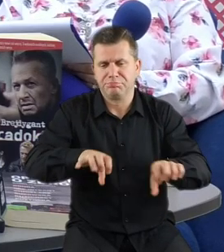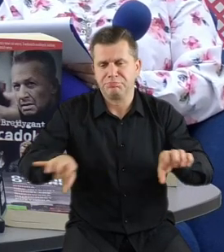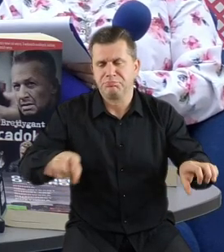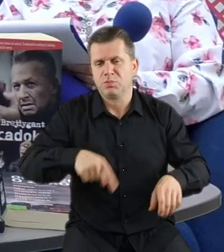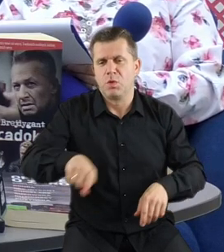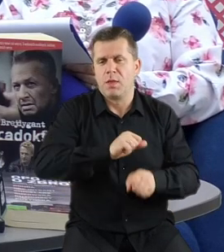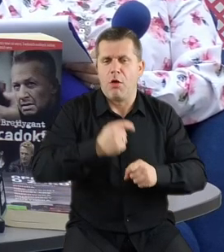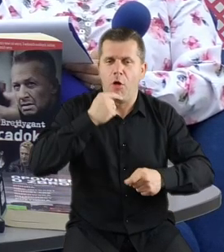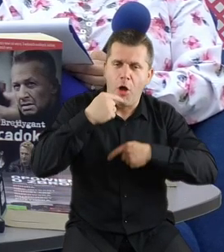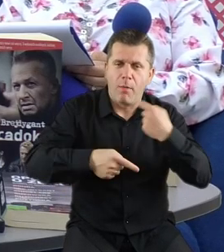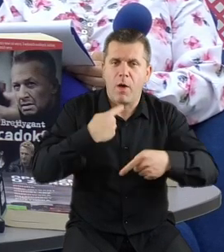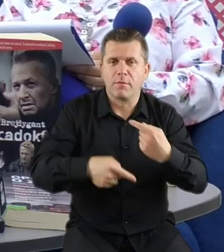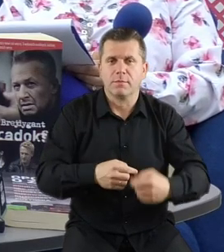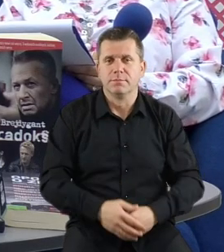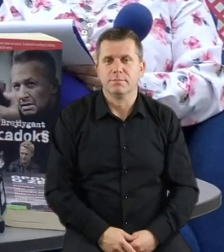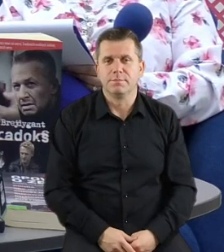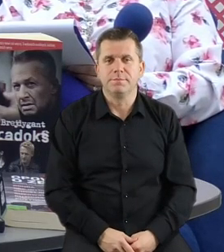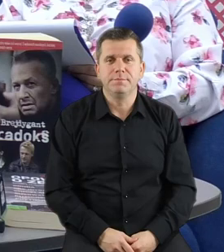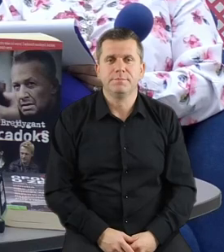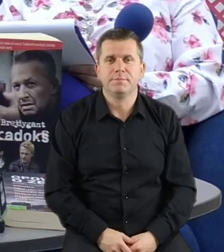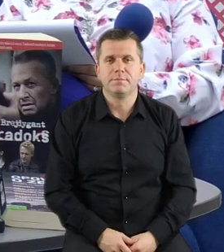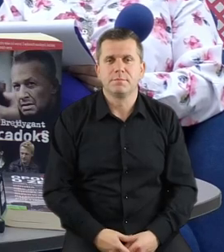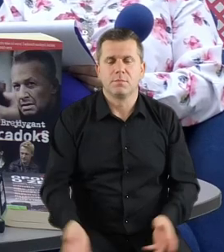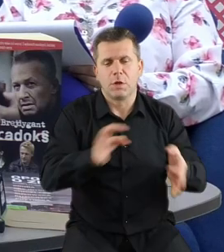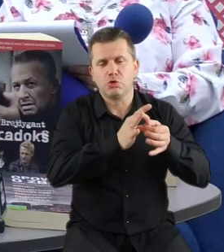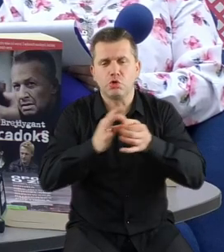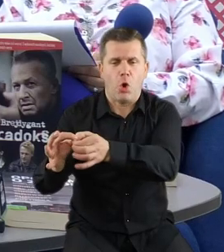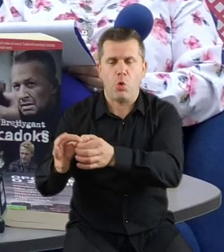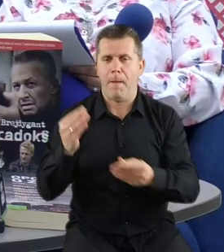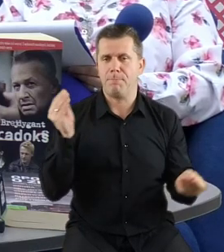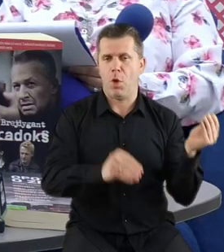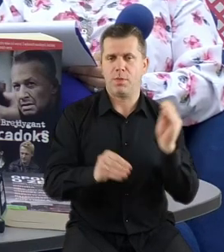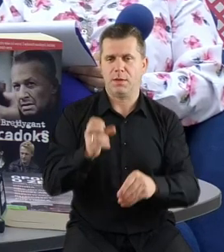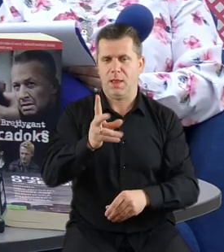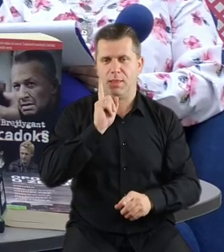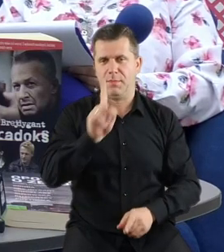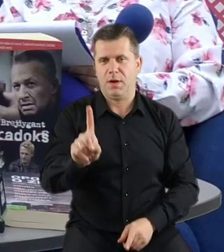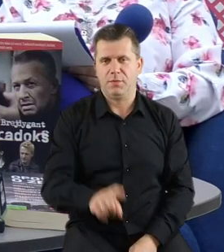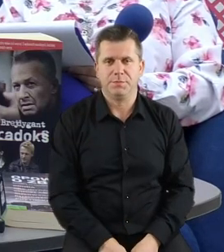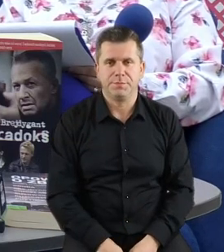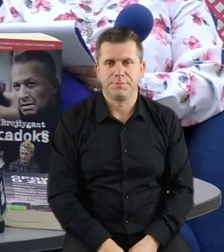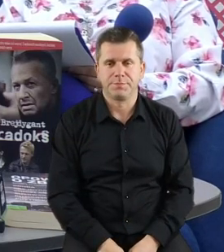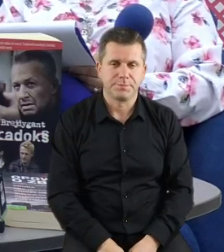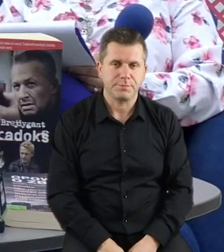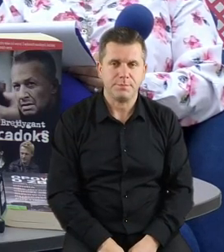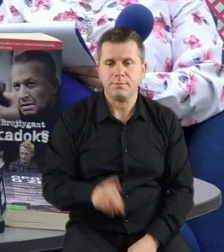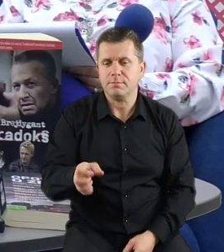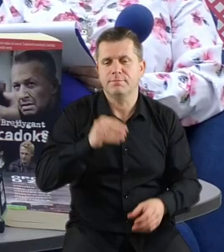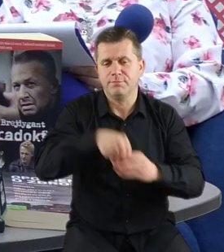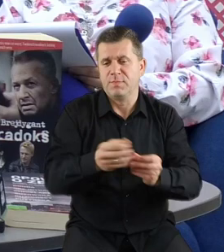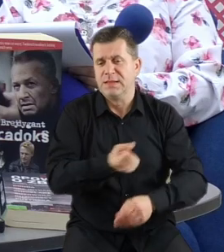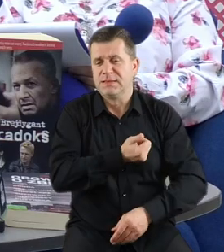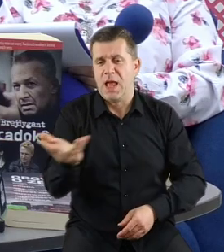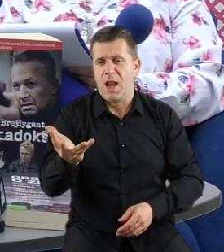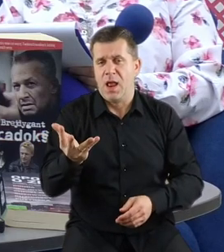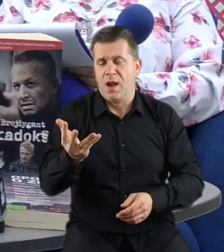opowiadane tak zwanym, no takim ciągu montażowym, no tak naprawdę. No, że w